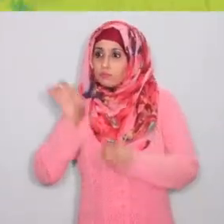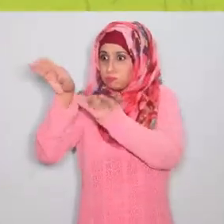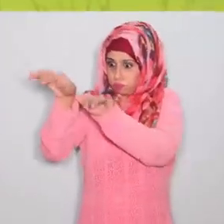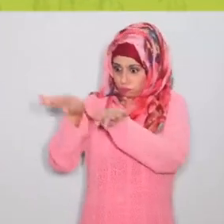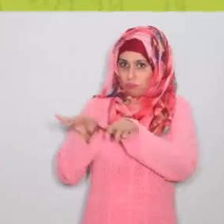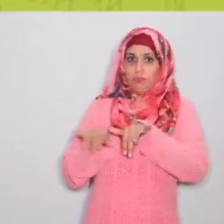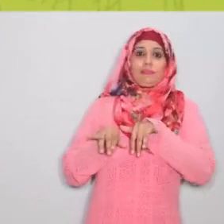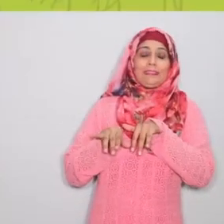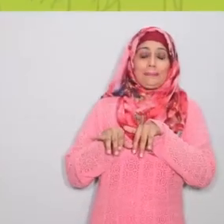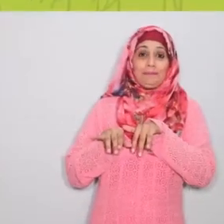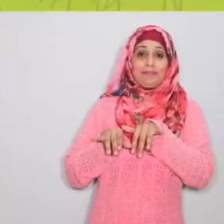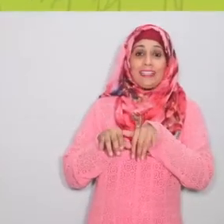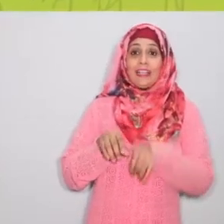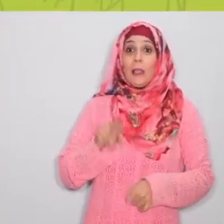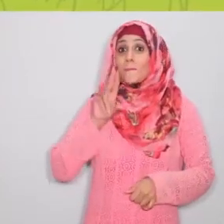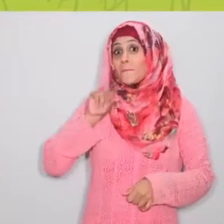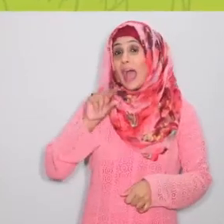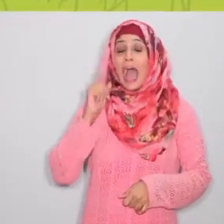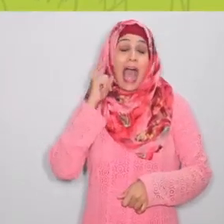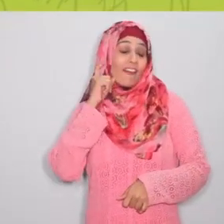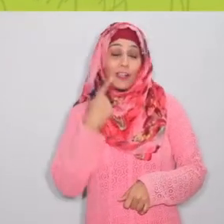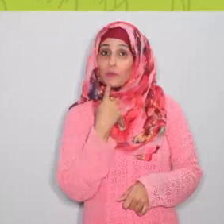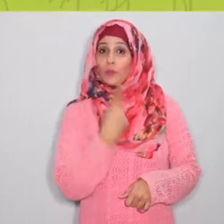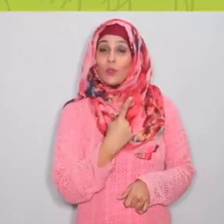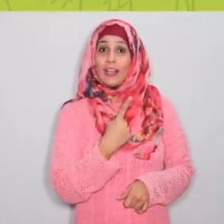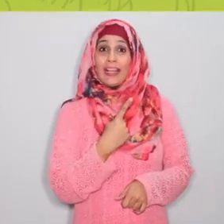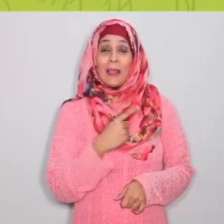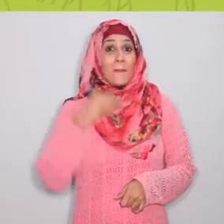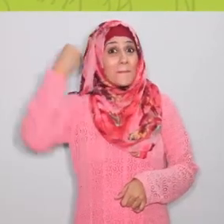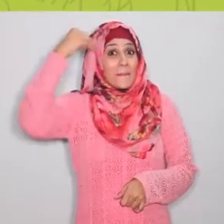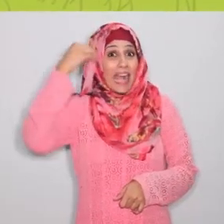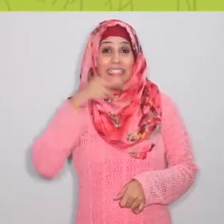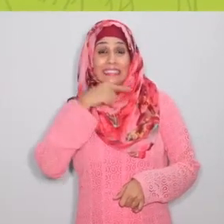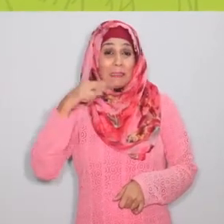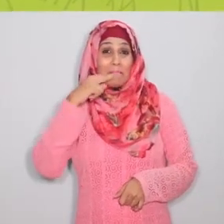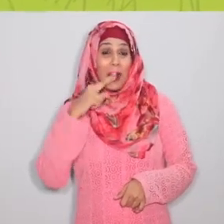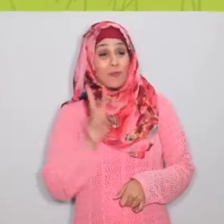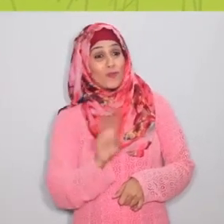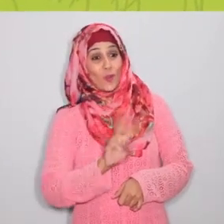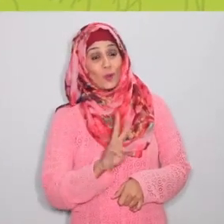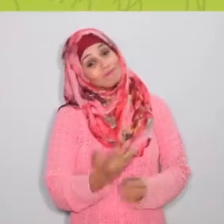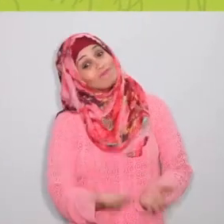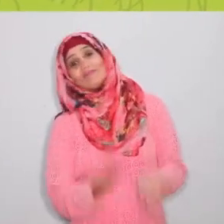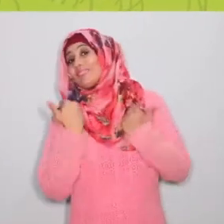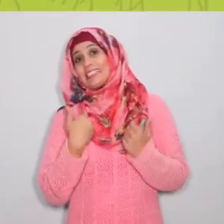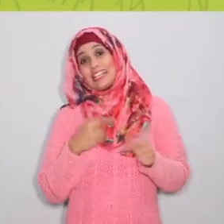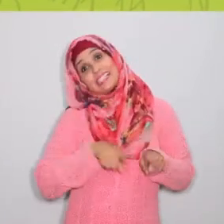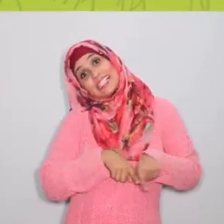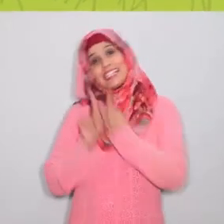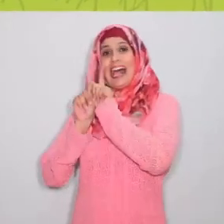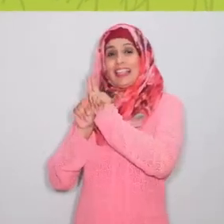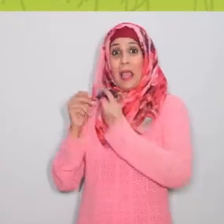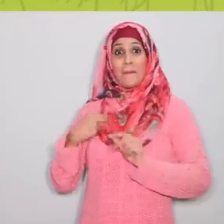थे। चूचू मियां ने आवाज दी, मोनी नोनी तुम दोनों हमारे साथ चलो और